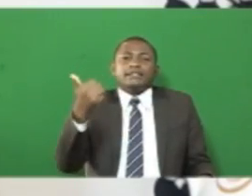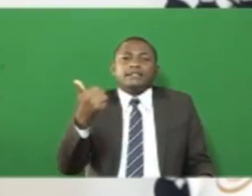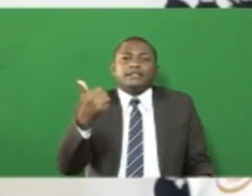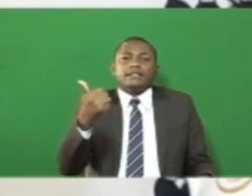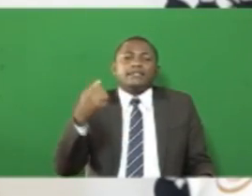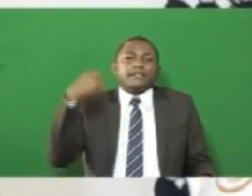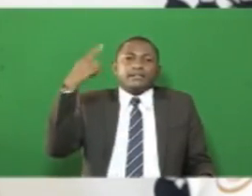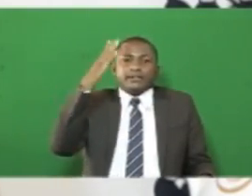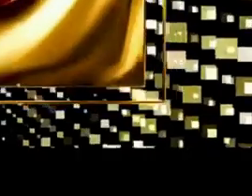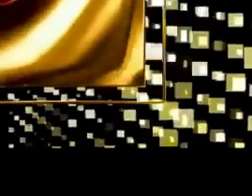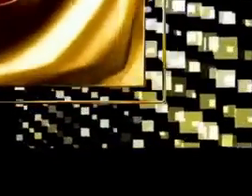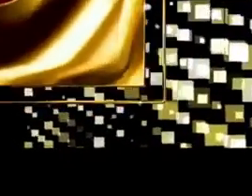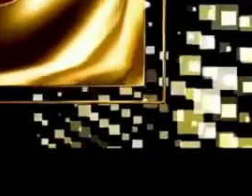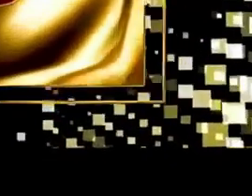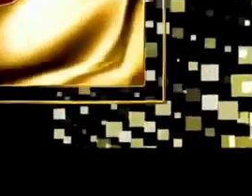0772 415 886 Parave nemi.